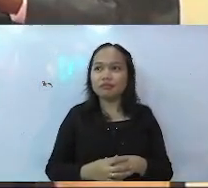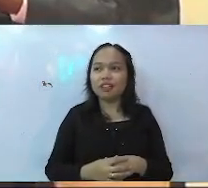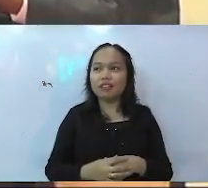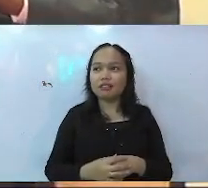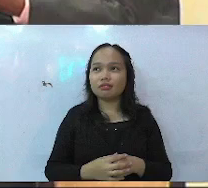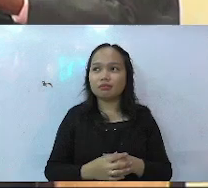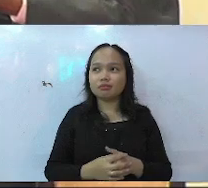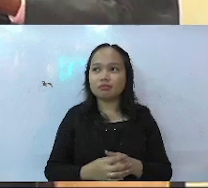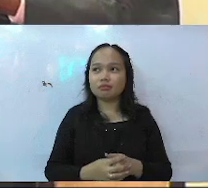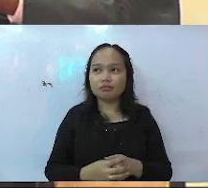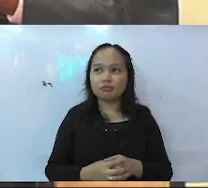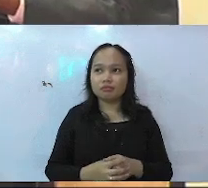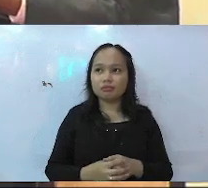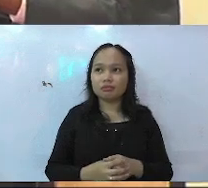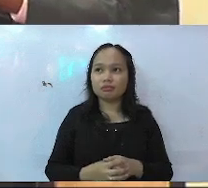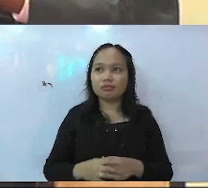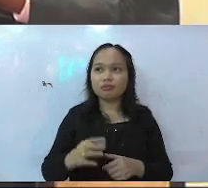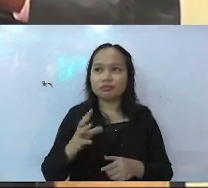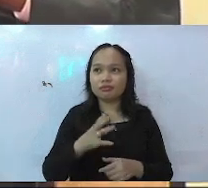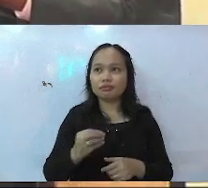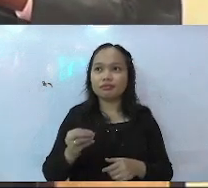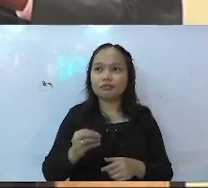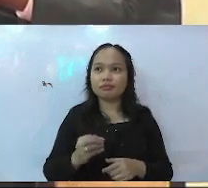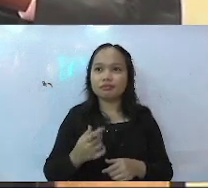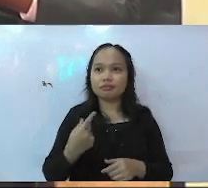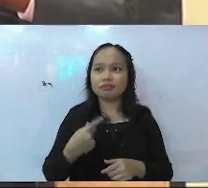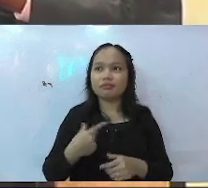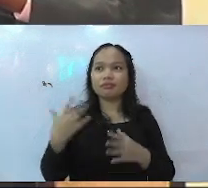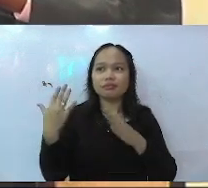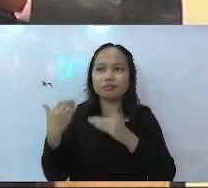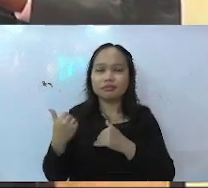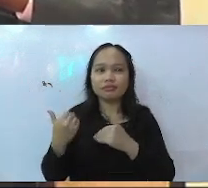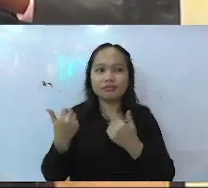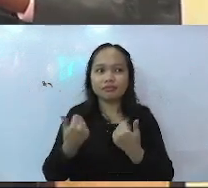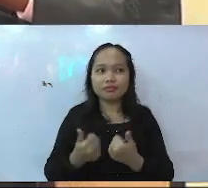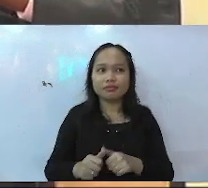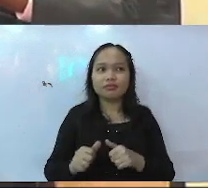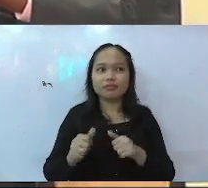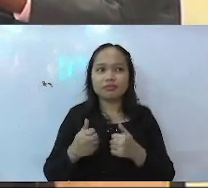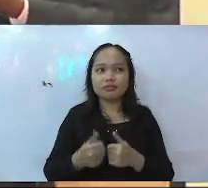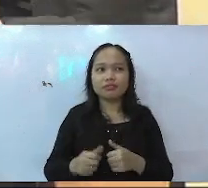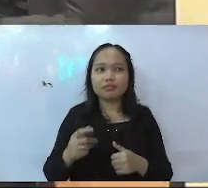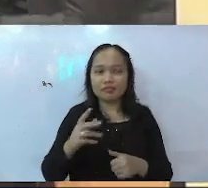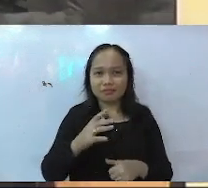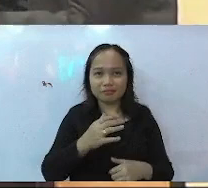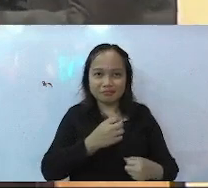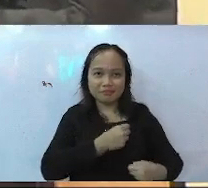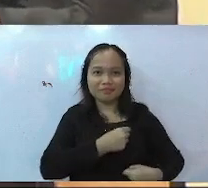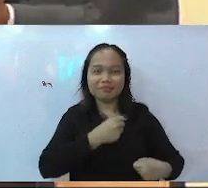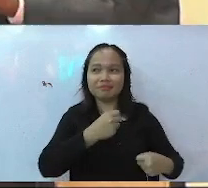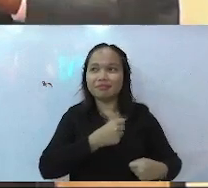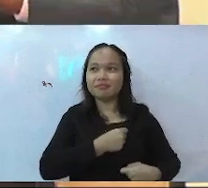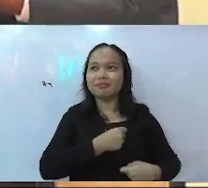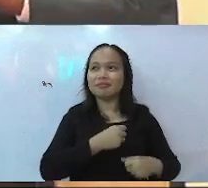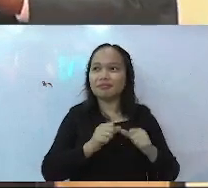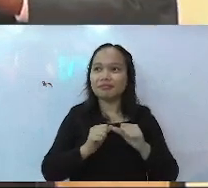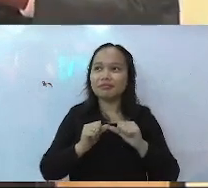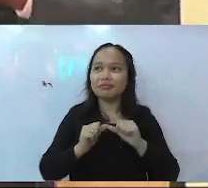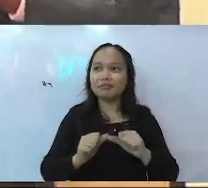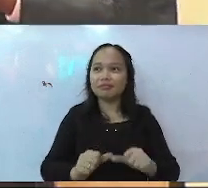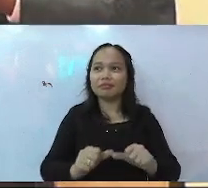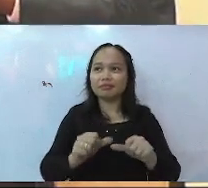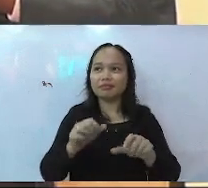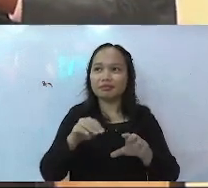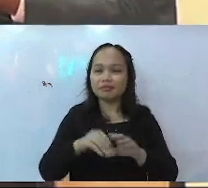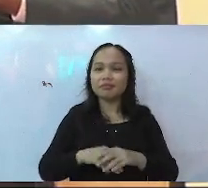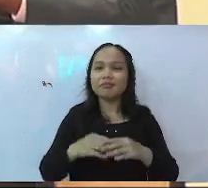Amen Oh Kristiano kawal ayos sa